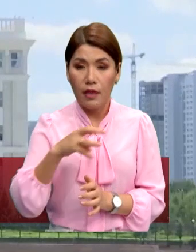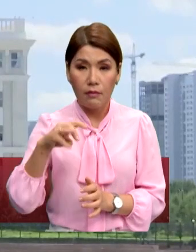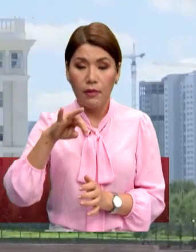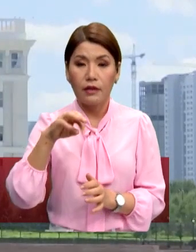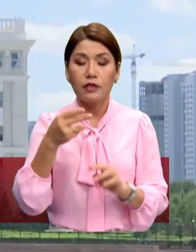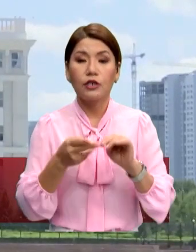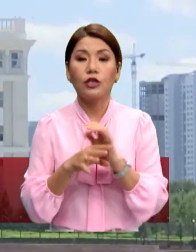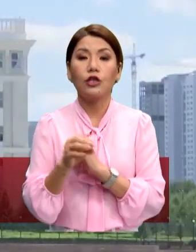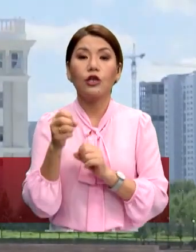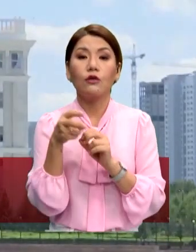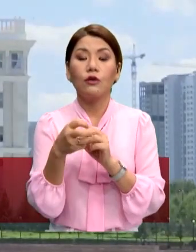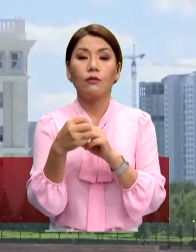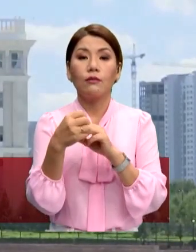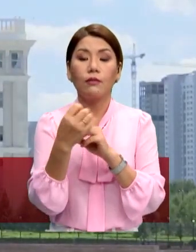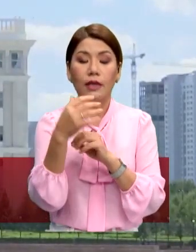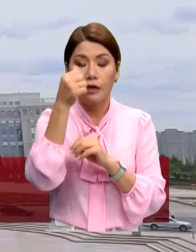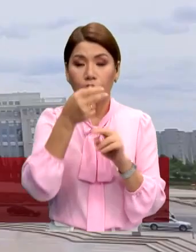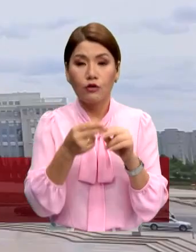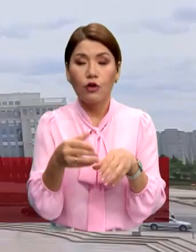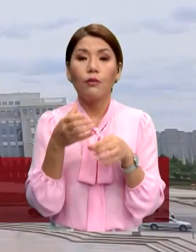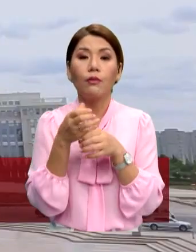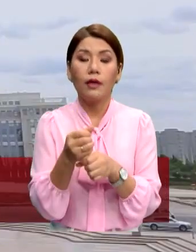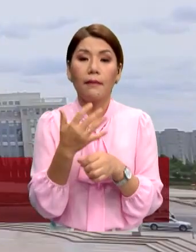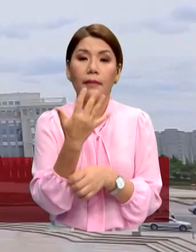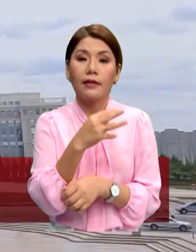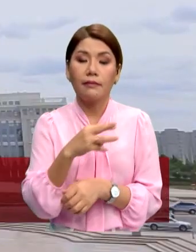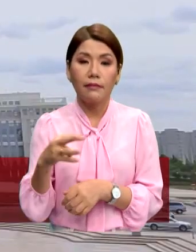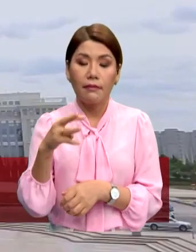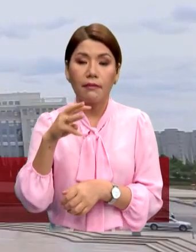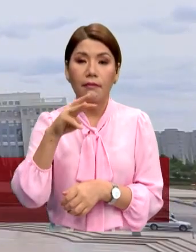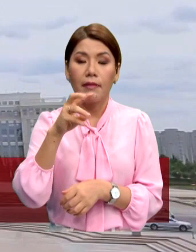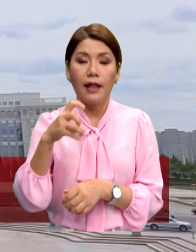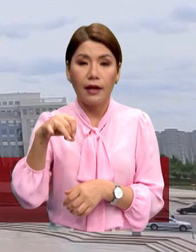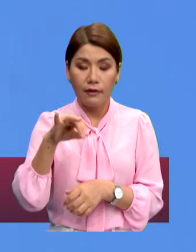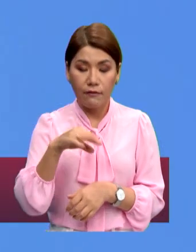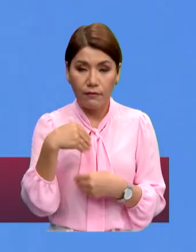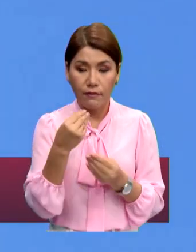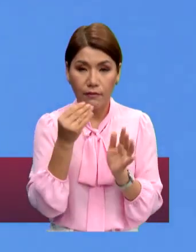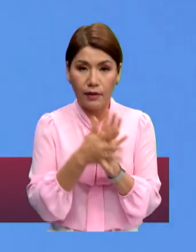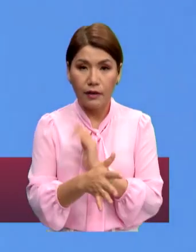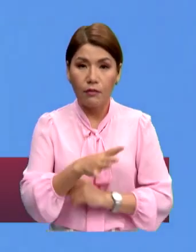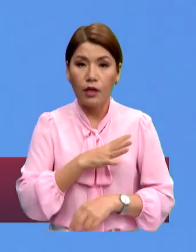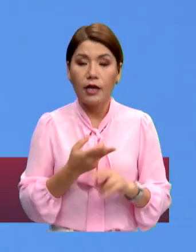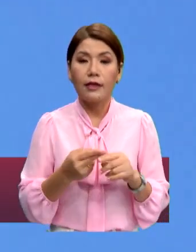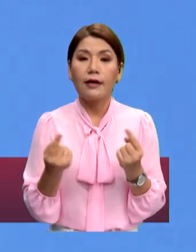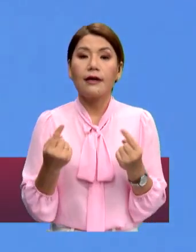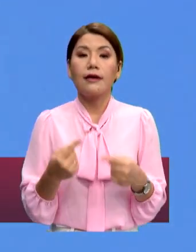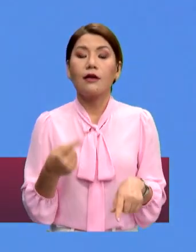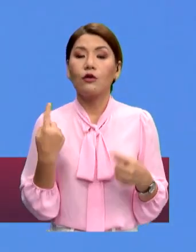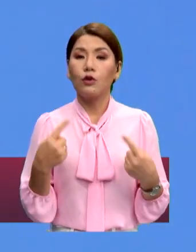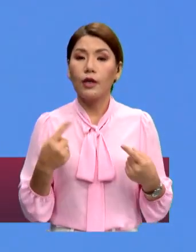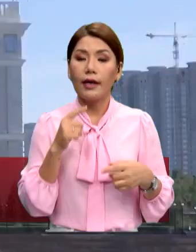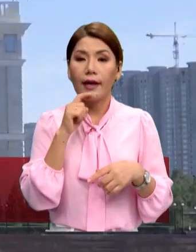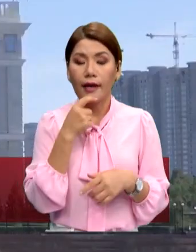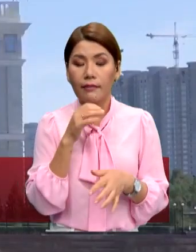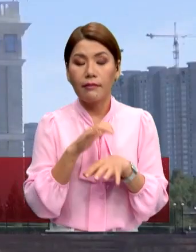2015 году эта сумма была еще меньше – 5,5 миллиардов. Мы предполагаем, что с учетом инфляции и других